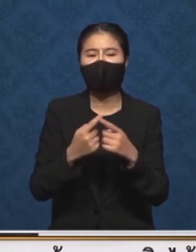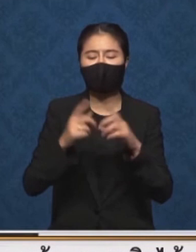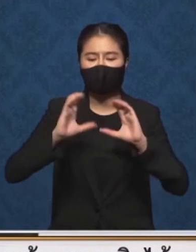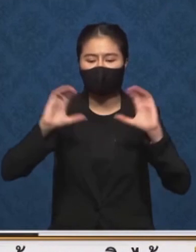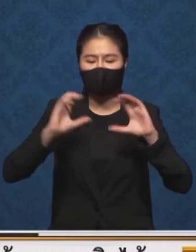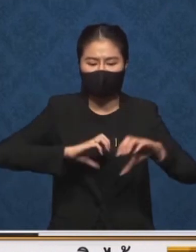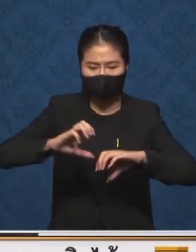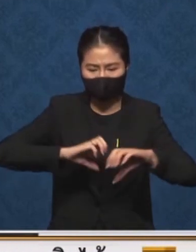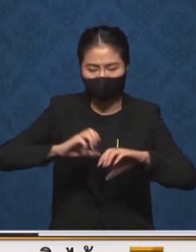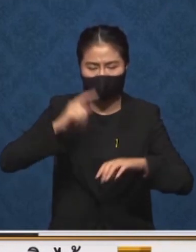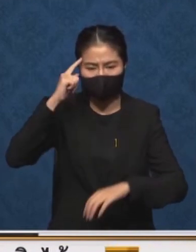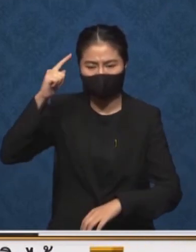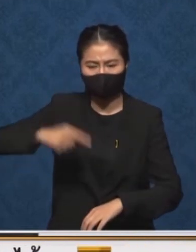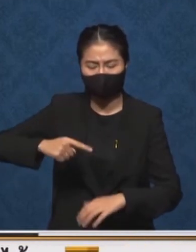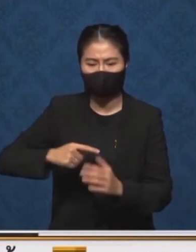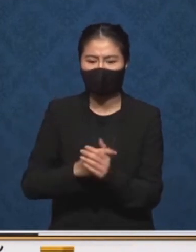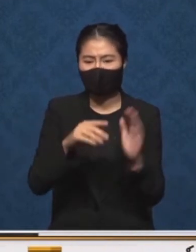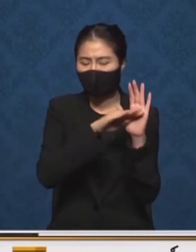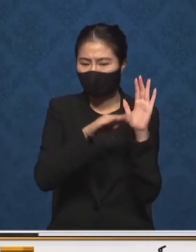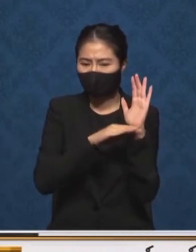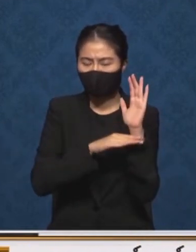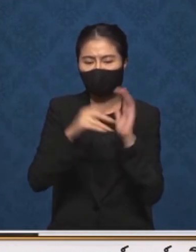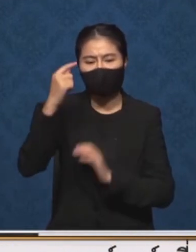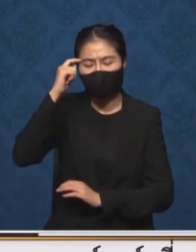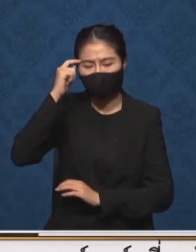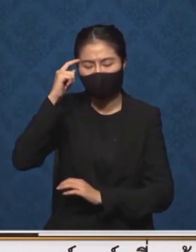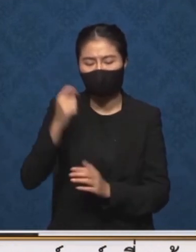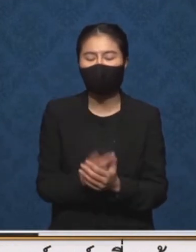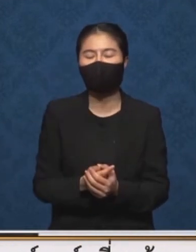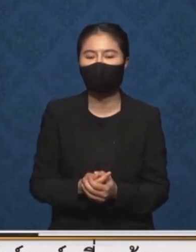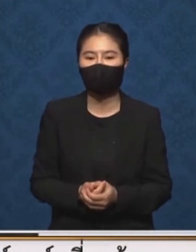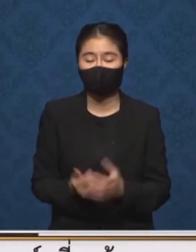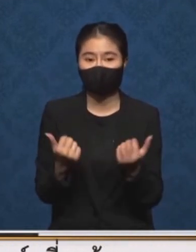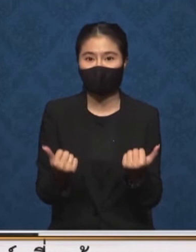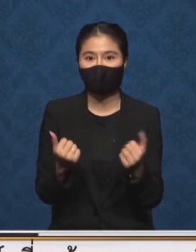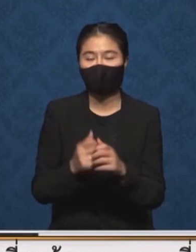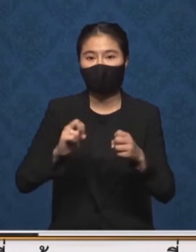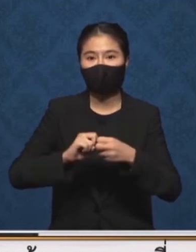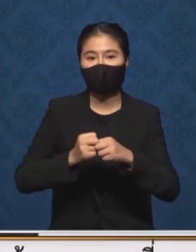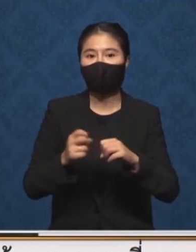ฐบาล โยแตก แก้มากเวลานี้ผมเอาวตกริที่สูรก็คอว่า